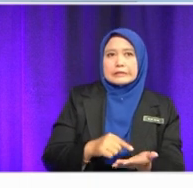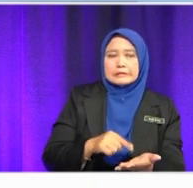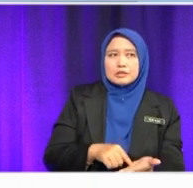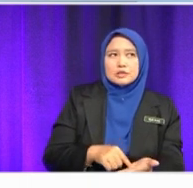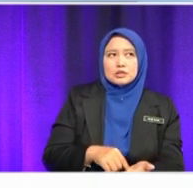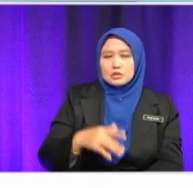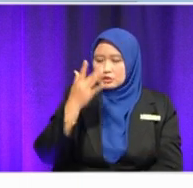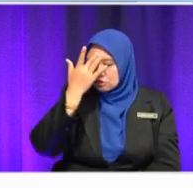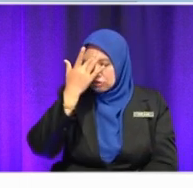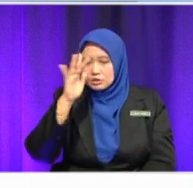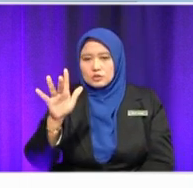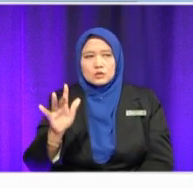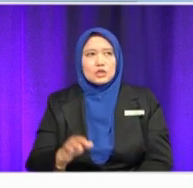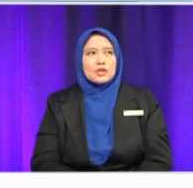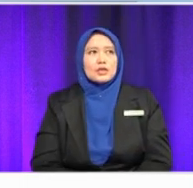yang akan dinilai